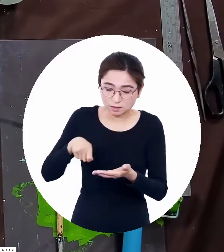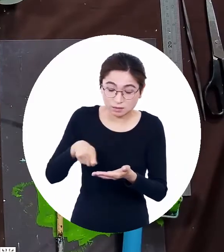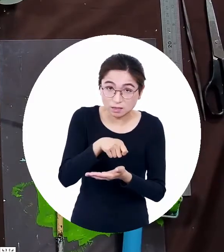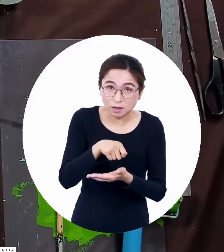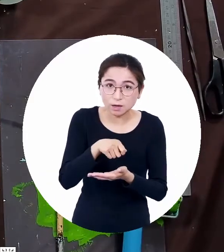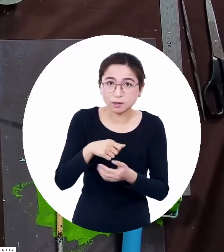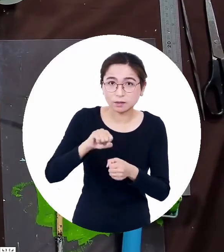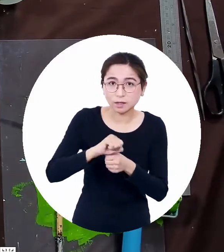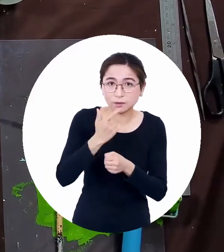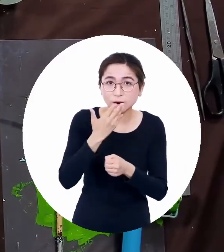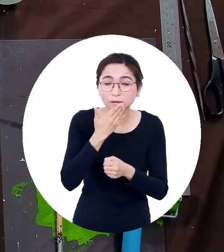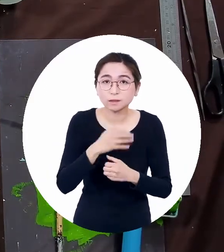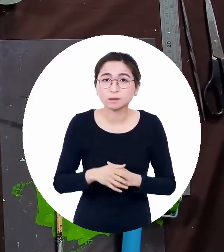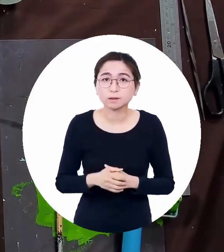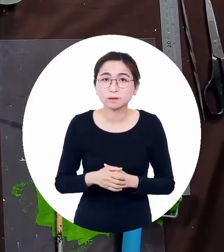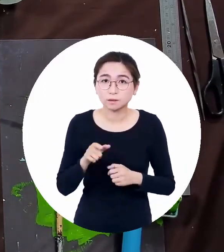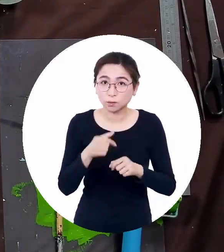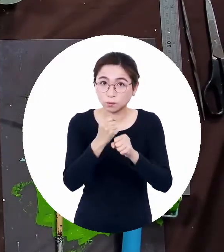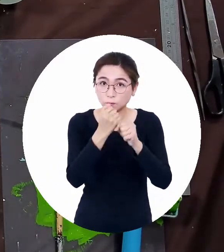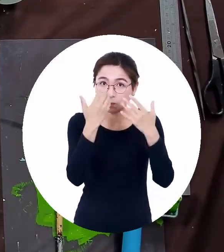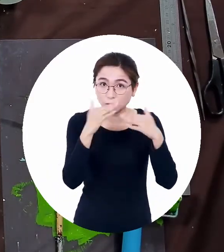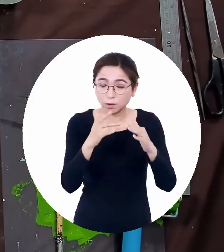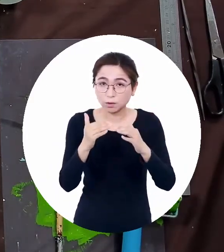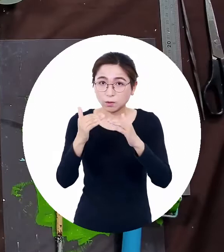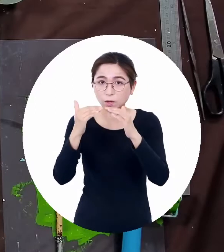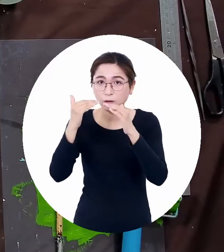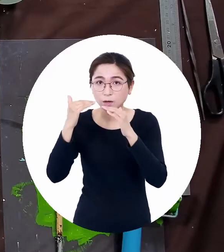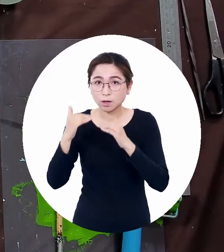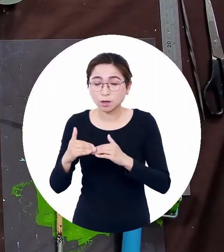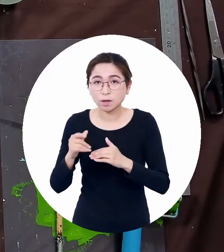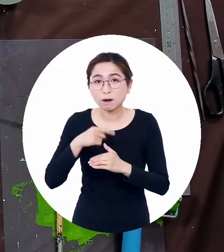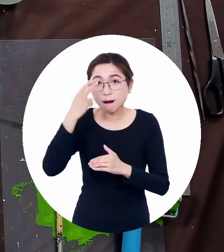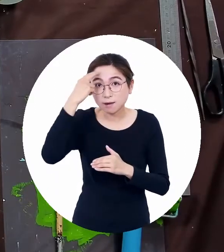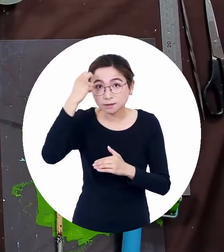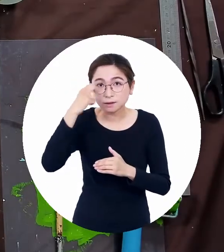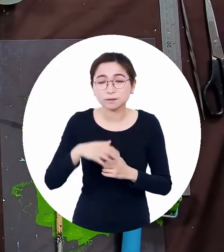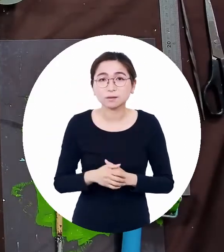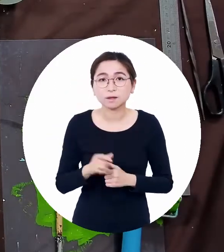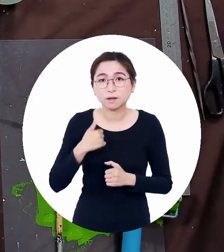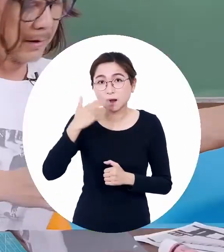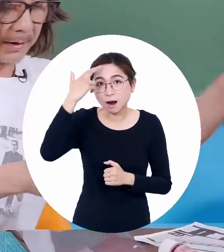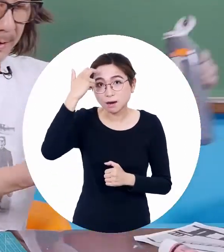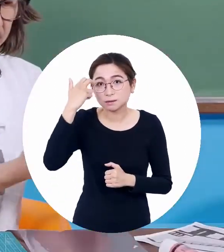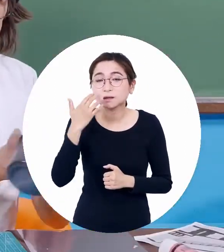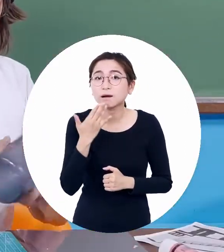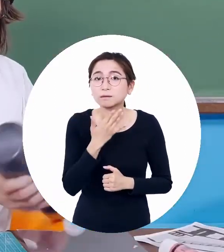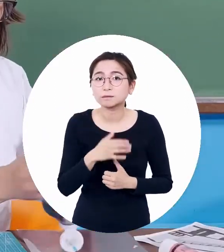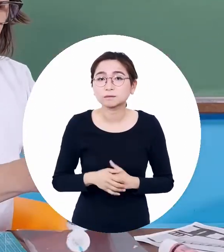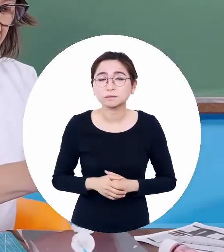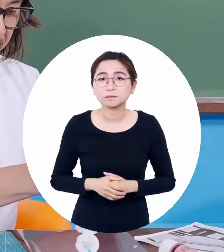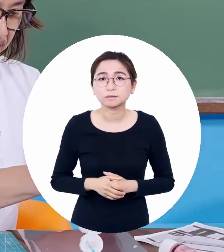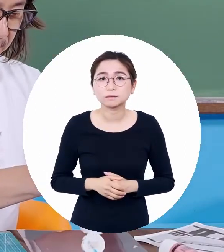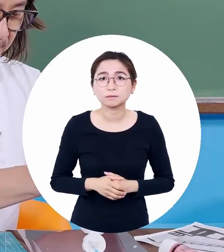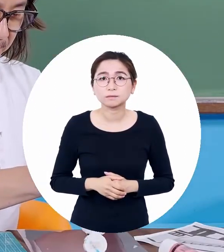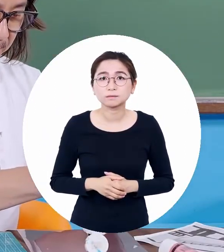就落多少墨啦，咁我係做完呢 part， 我跟住咧再做另外一 part 就係嗰個黑色啦。我攞啲黑色嘅墨